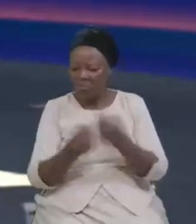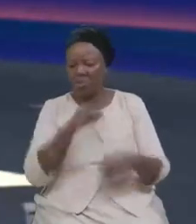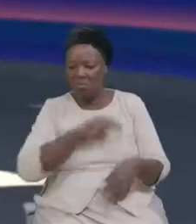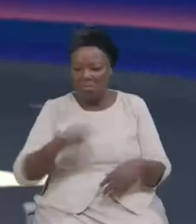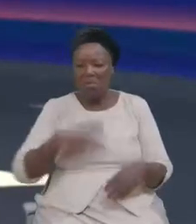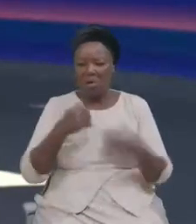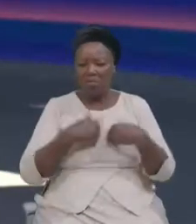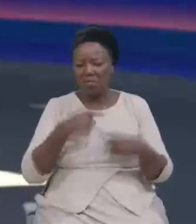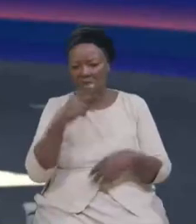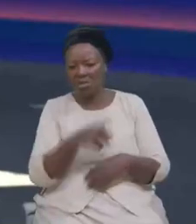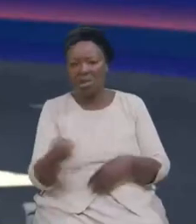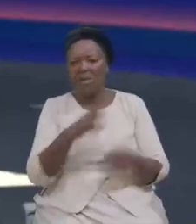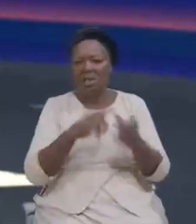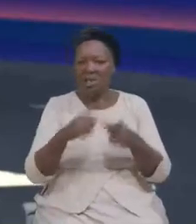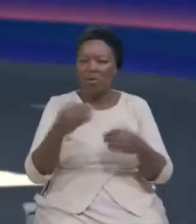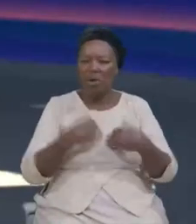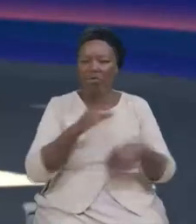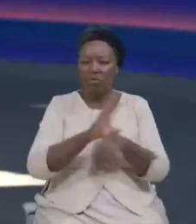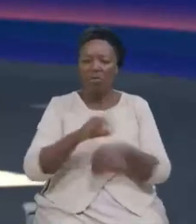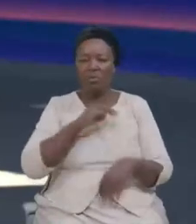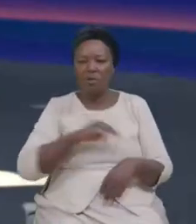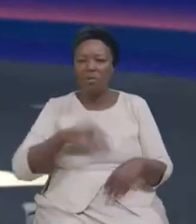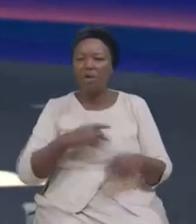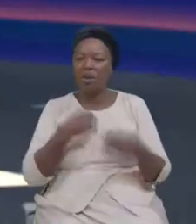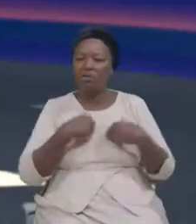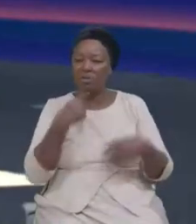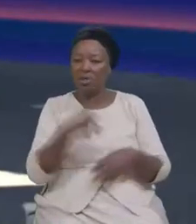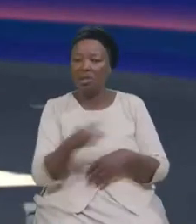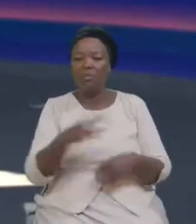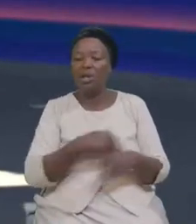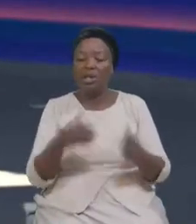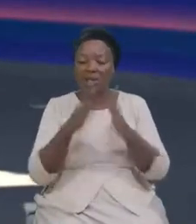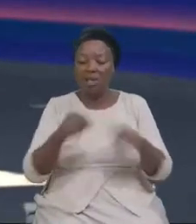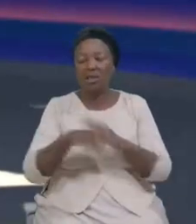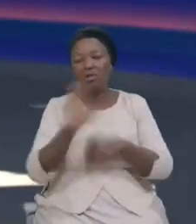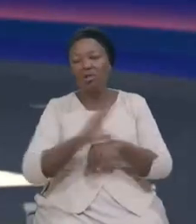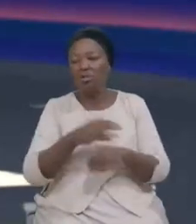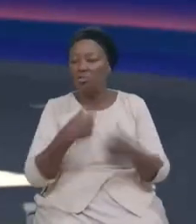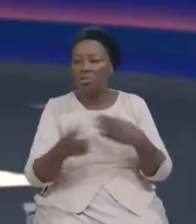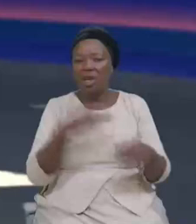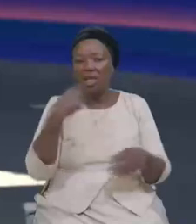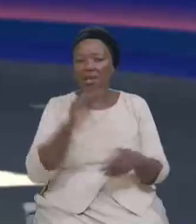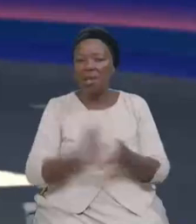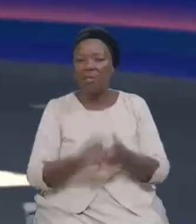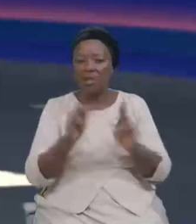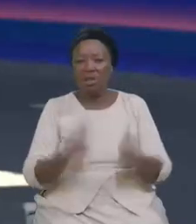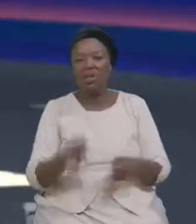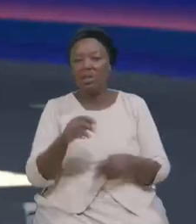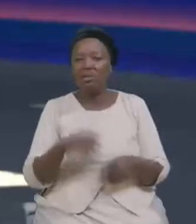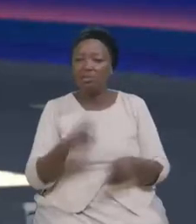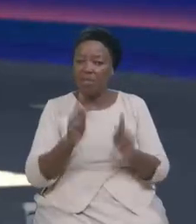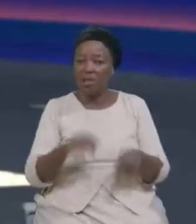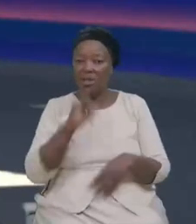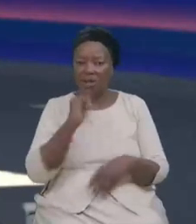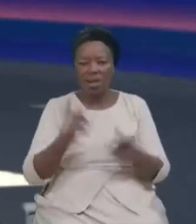membres de l'église, peut-être nous devons leur en parler. Nos leaders de l'église ou qui qu'ils soient, qui se soucient de notre situation, de